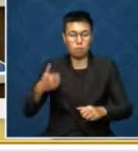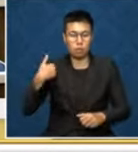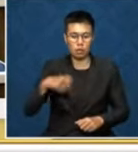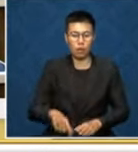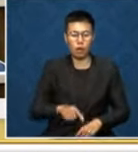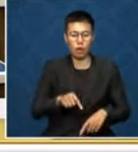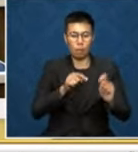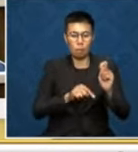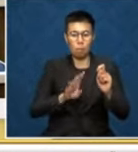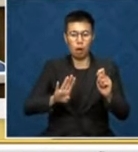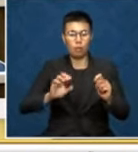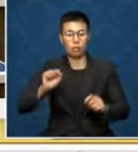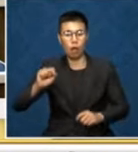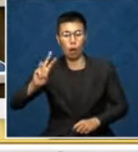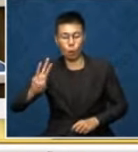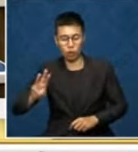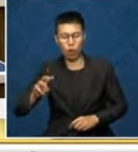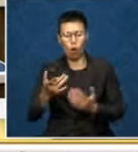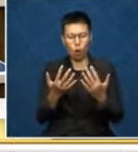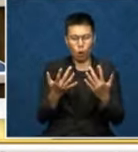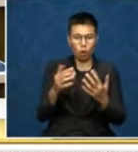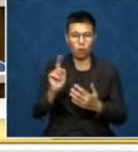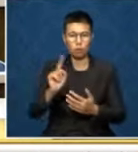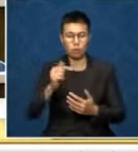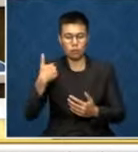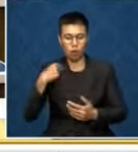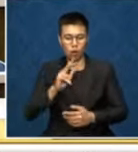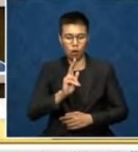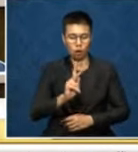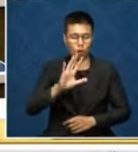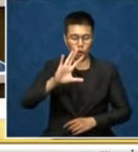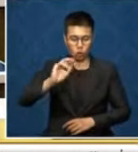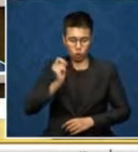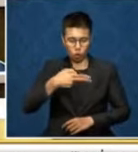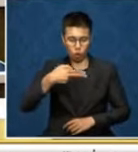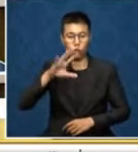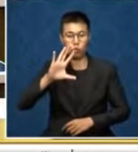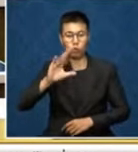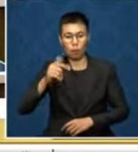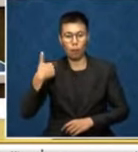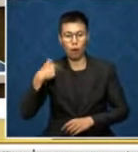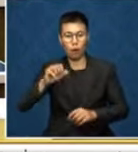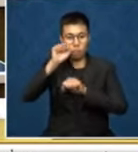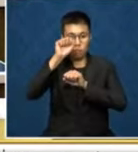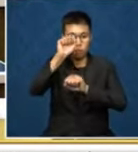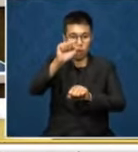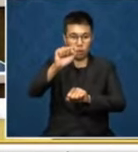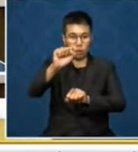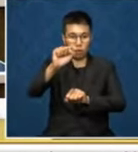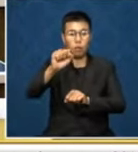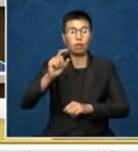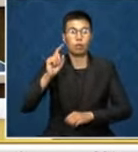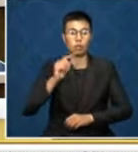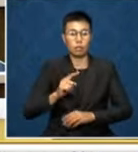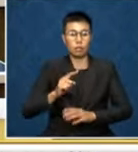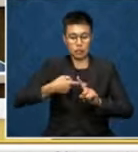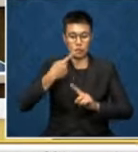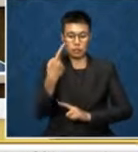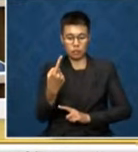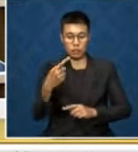มดสัมปทานรอนิดเดียวก็คือรอให้ทางคทช.จังหวัดประกาศ1เดือนแล้วหลังจากนั้นก็สามารถที่จะลงไป